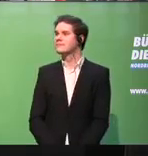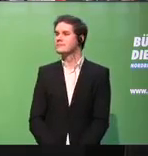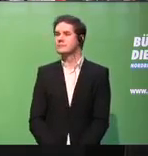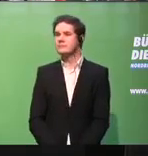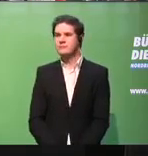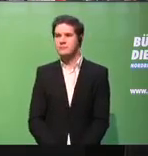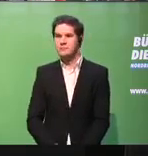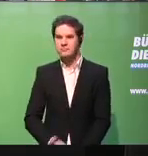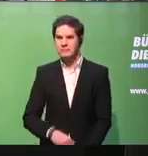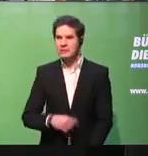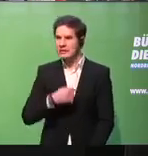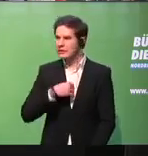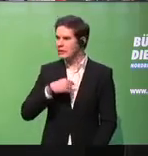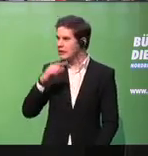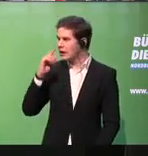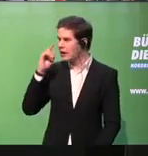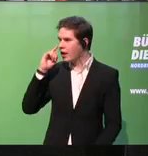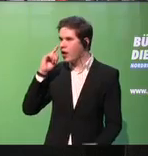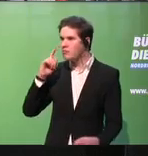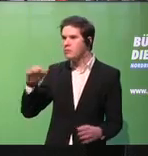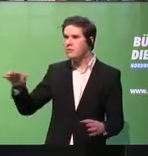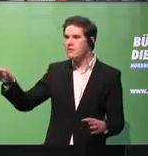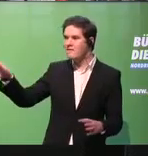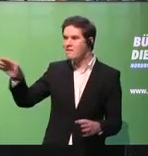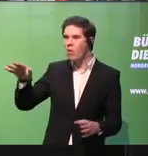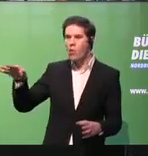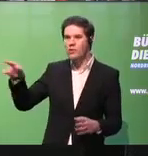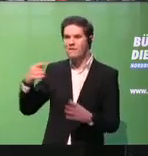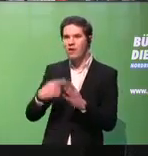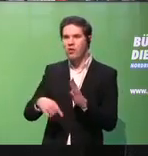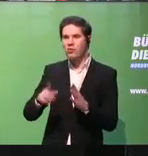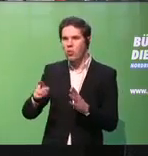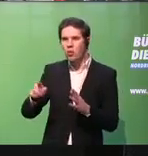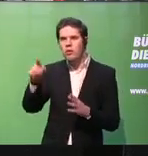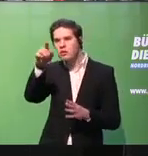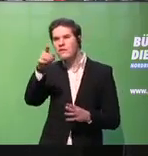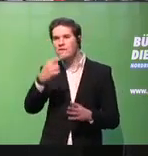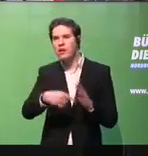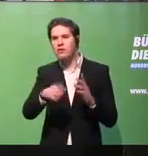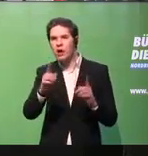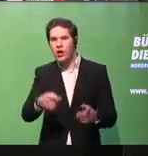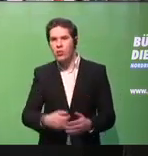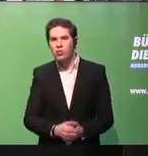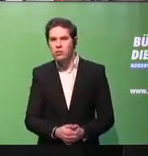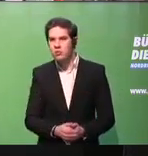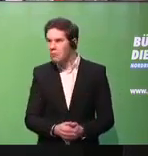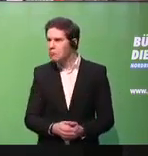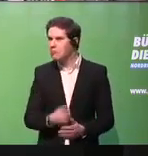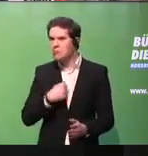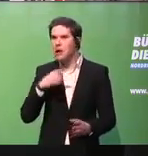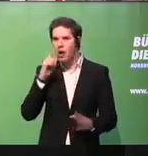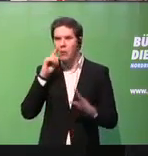Ich glaube, hier vorne müssten auch noch Stimmzettel hin. Und ansonsten.